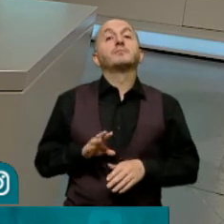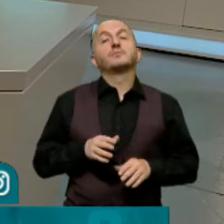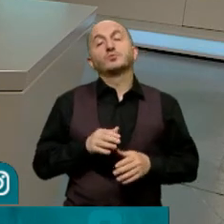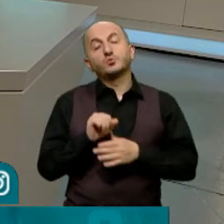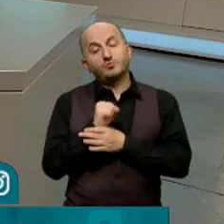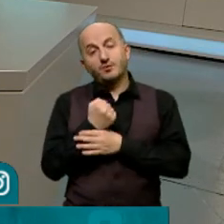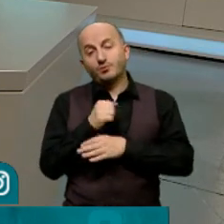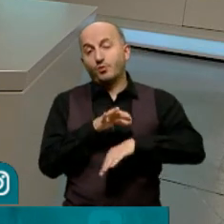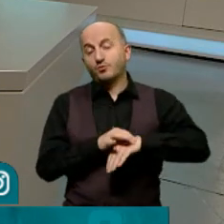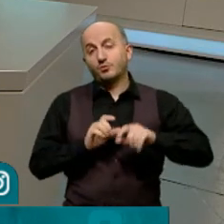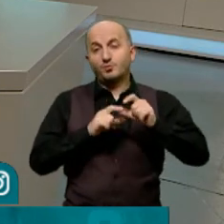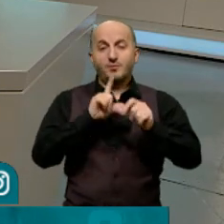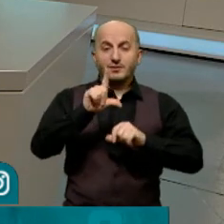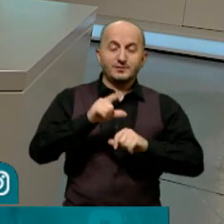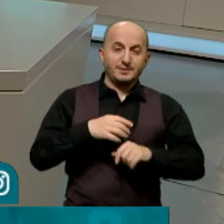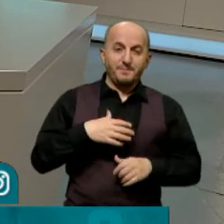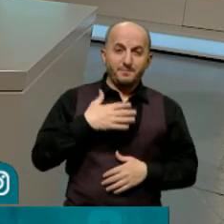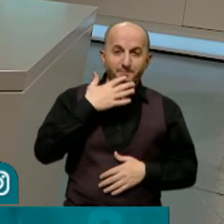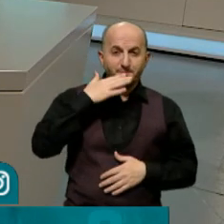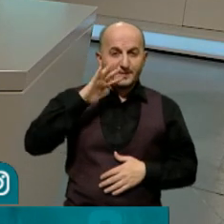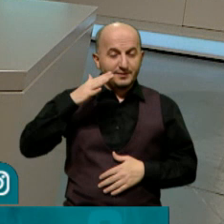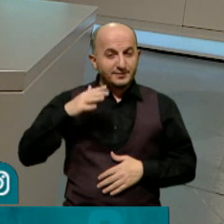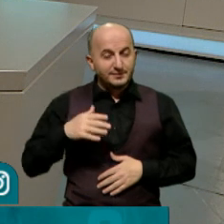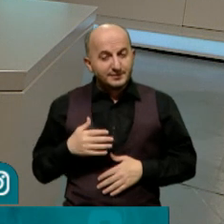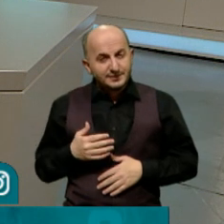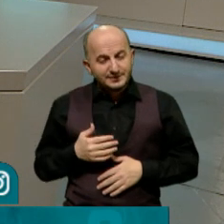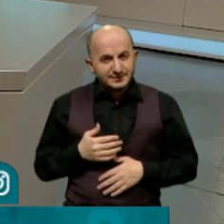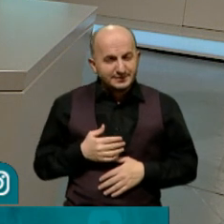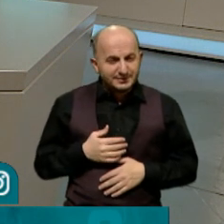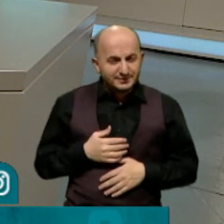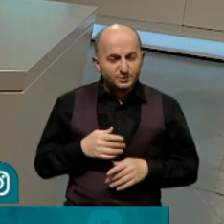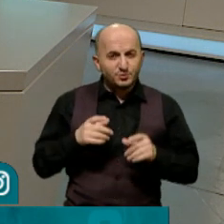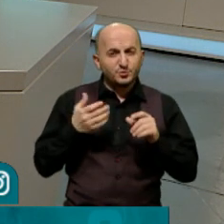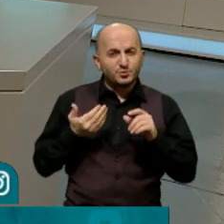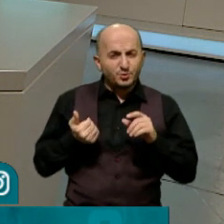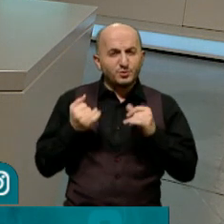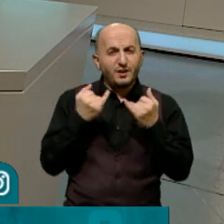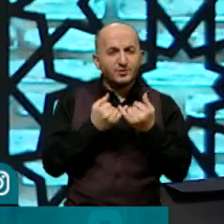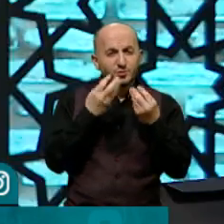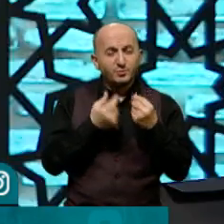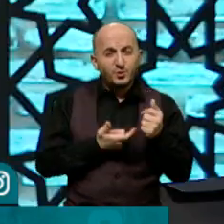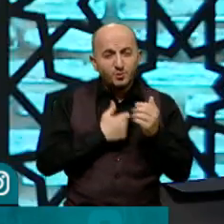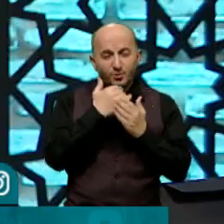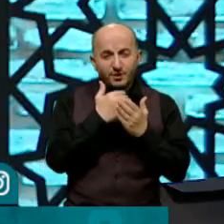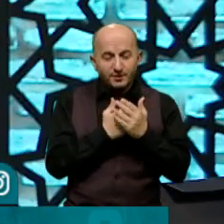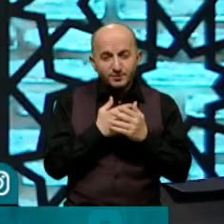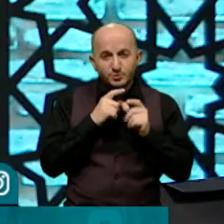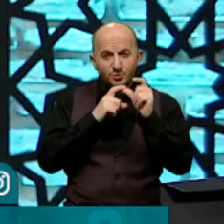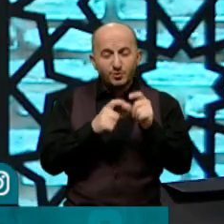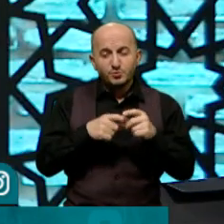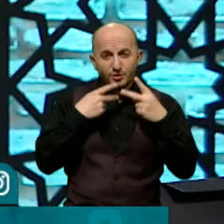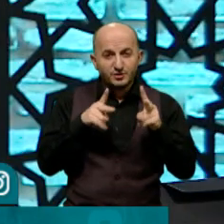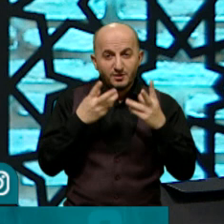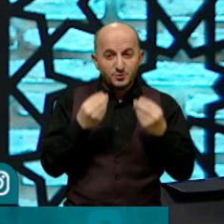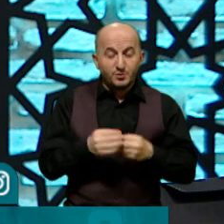işin uzmanına sormak lazım. Deniz isimli bir izleyicimiz de süt kardeşi olmanın kurallarını sormuştu. Bu vesileyle açıklamış olduk efendim. Evet.